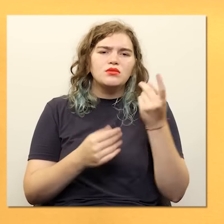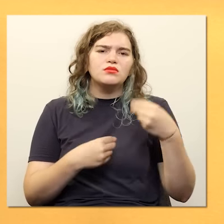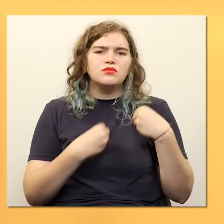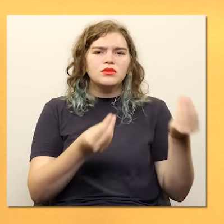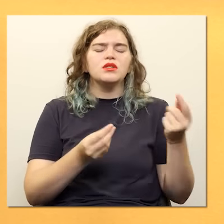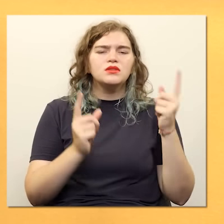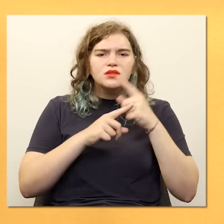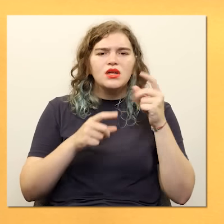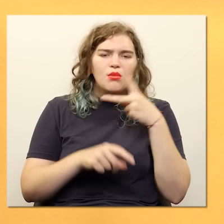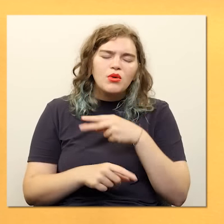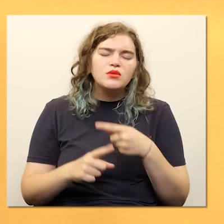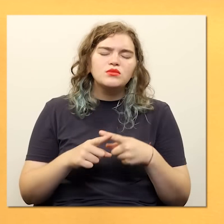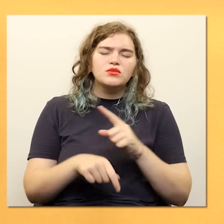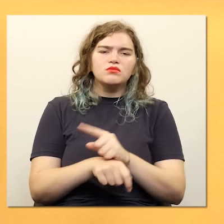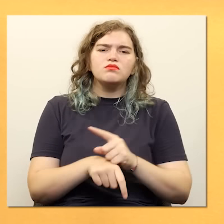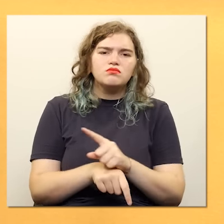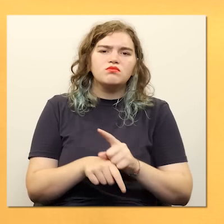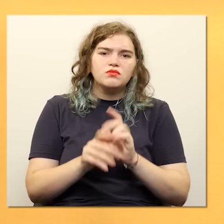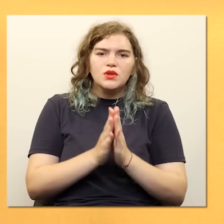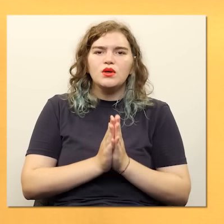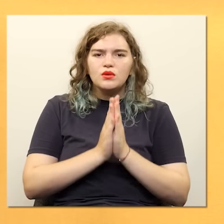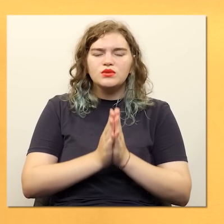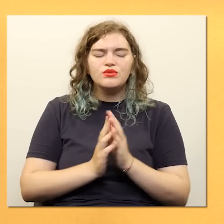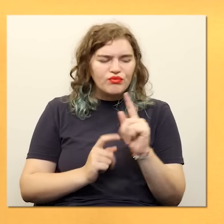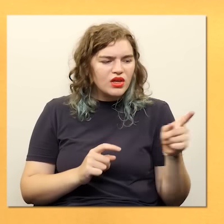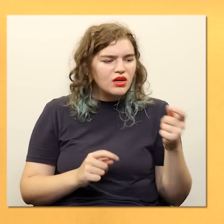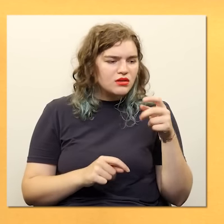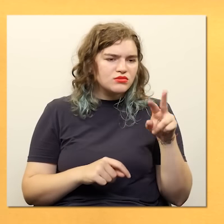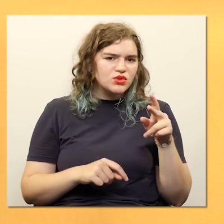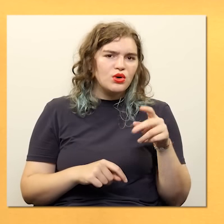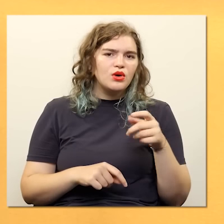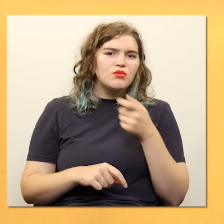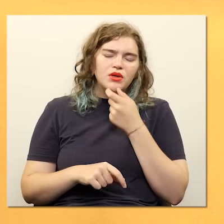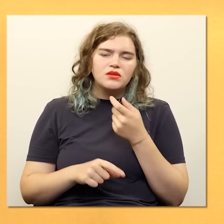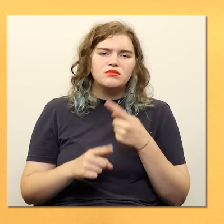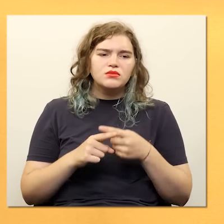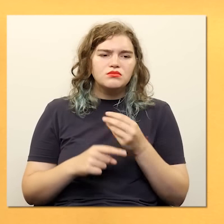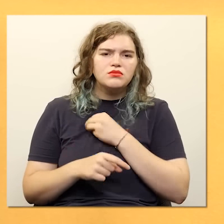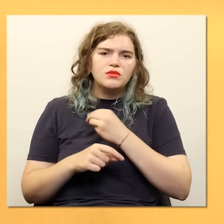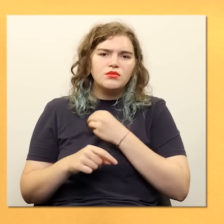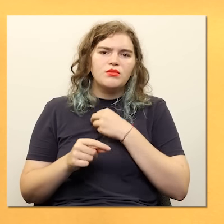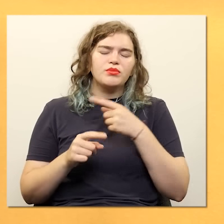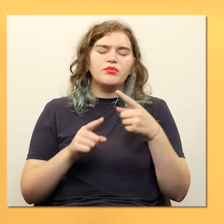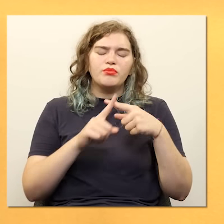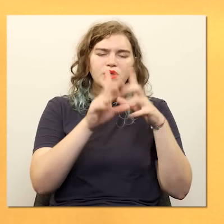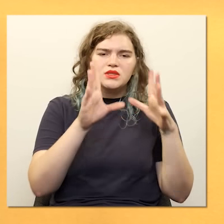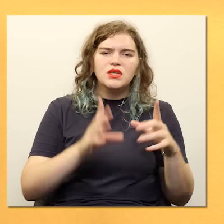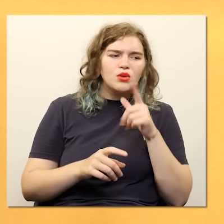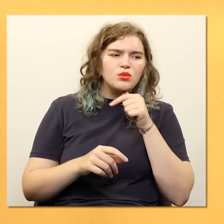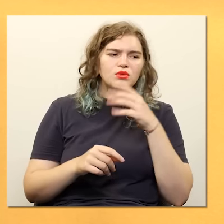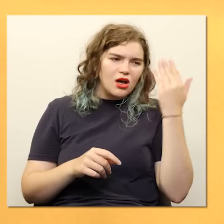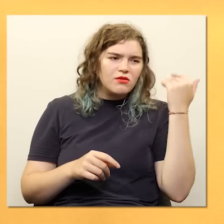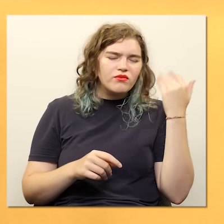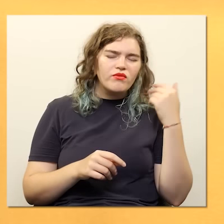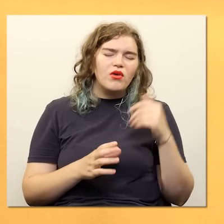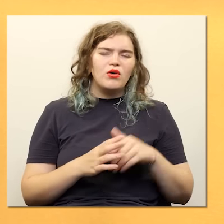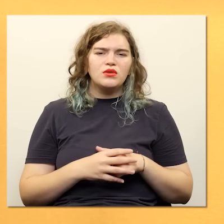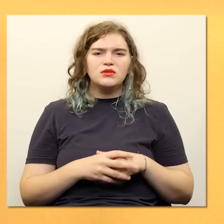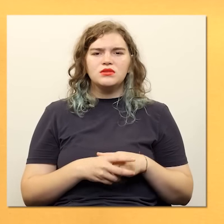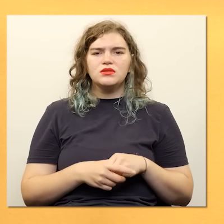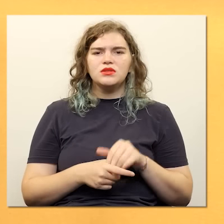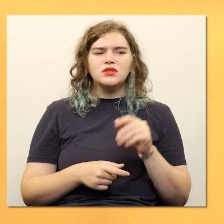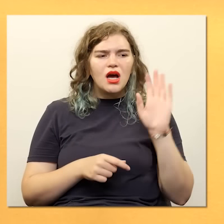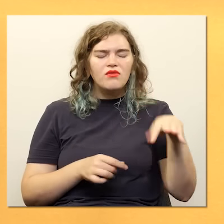și ceasuri de rugăciune. Și fiecare soră bătrână și suflet din biserica în care atunci eram